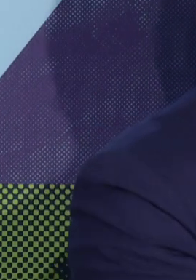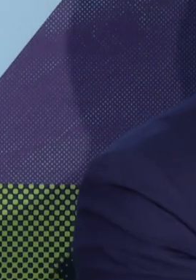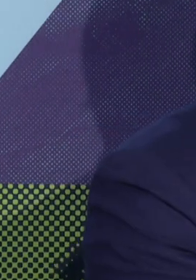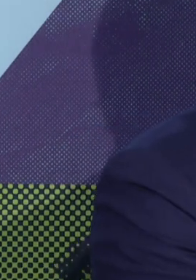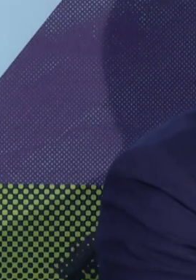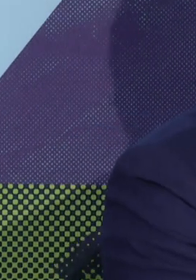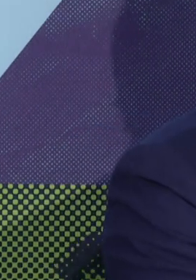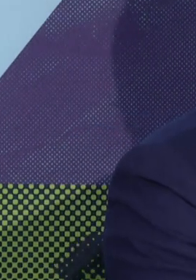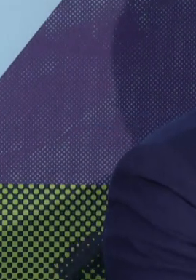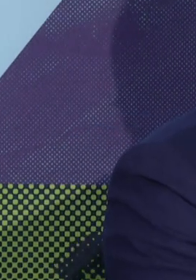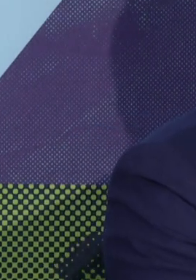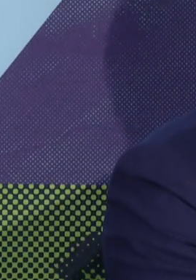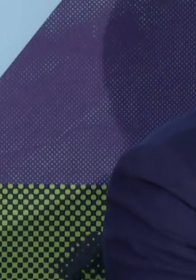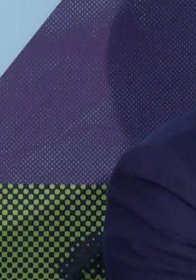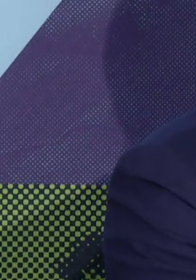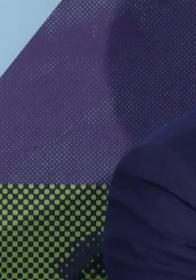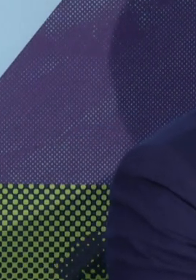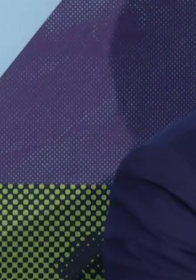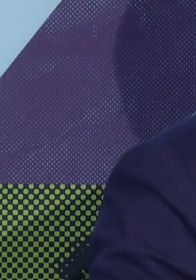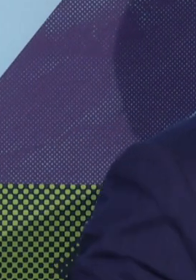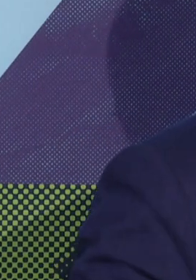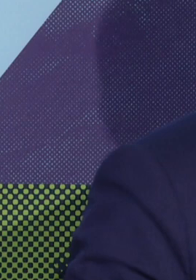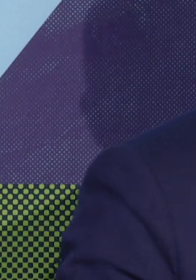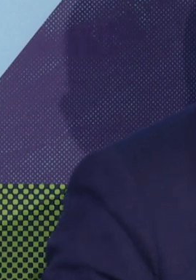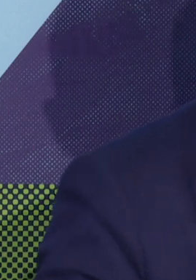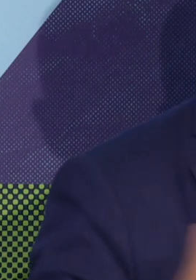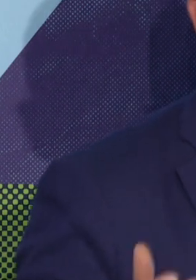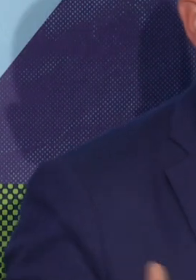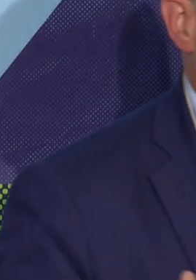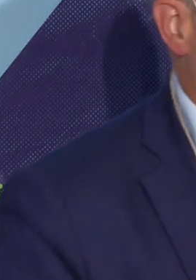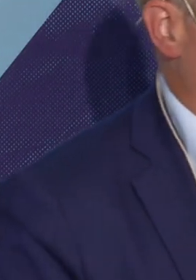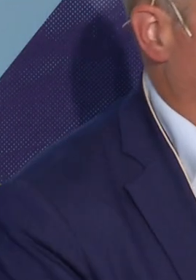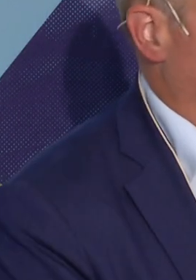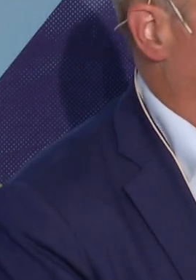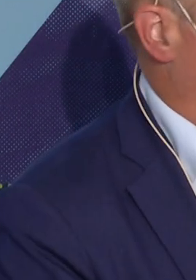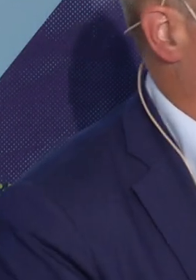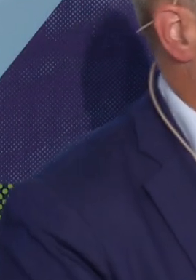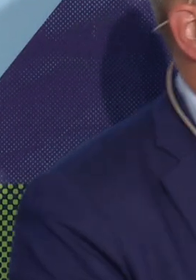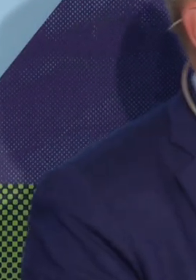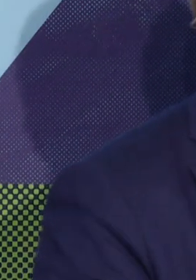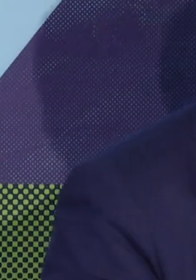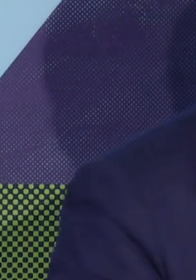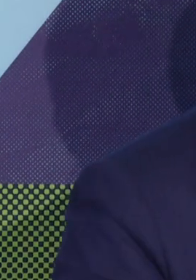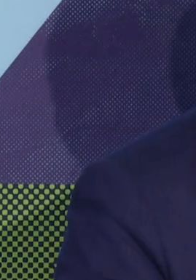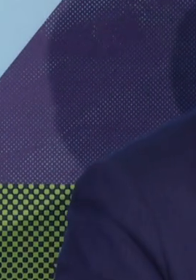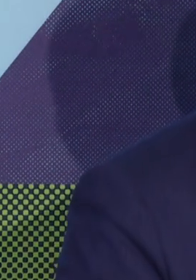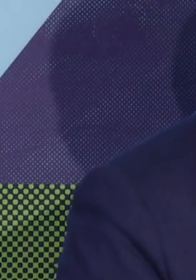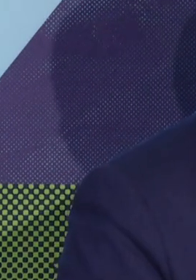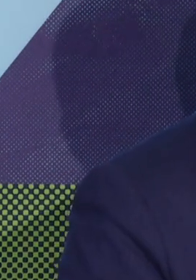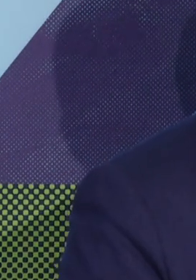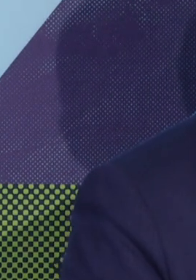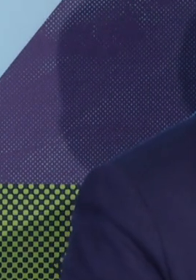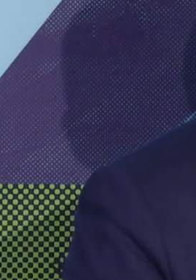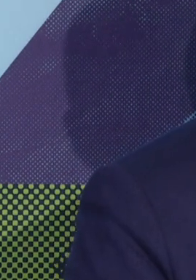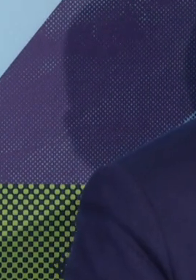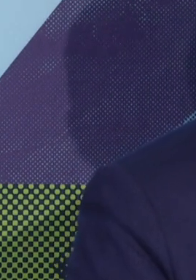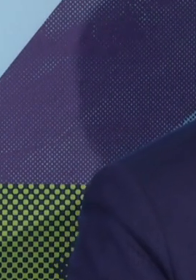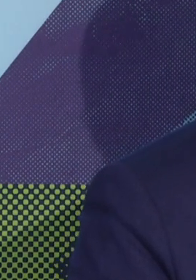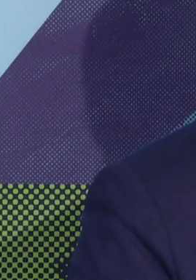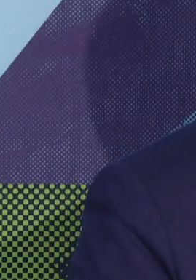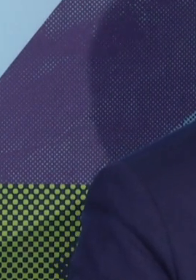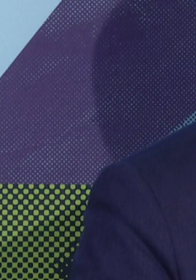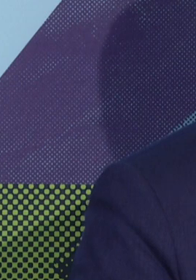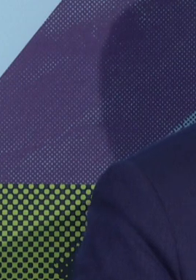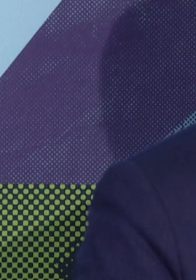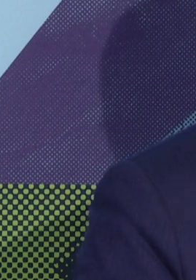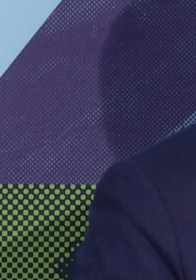upp. Man förhandlar direkt med åklagaren. Ja. Utan vi är nu snarare ute efter ett system som finns både i